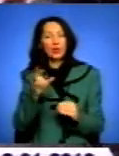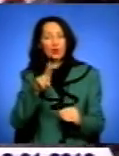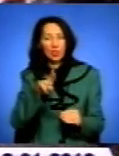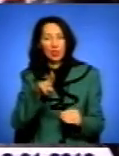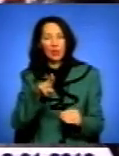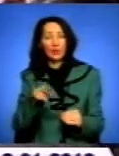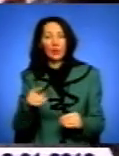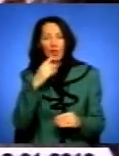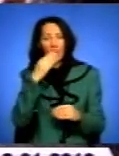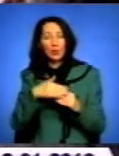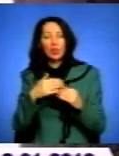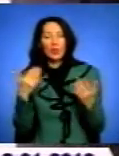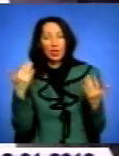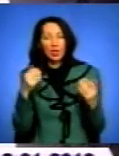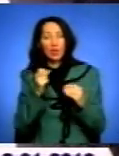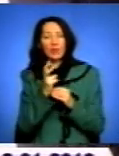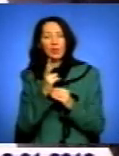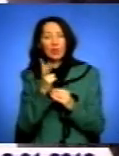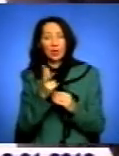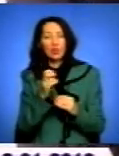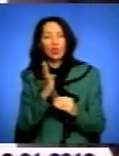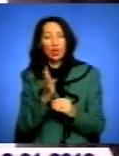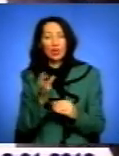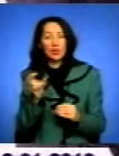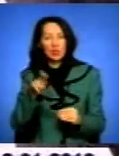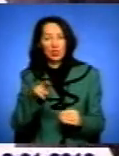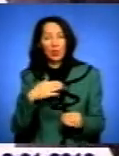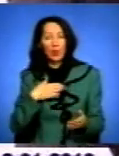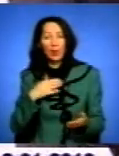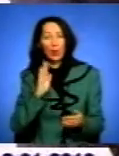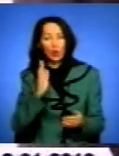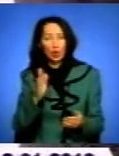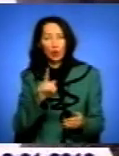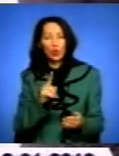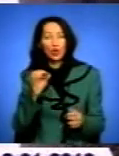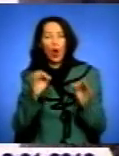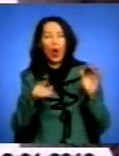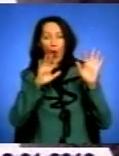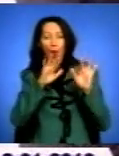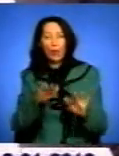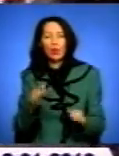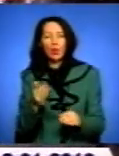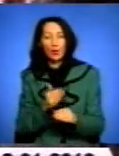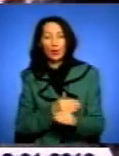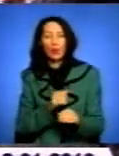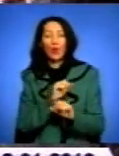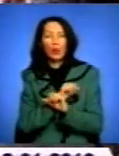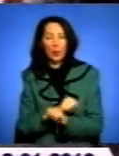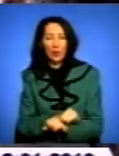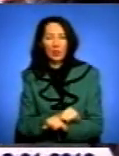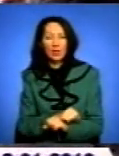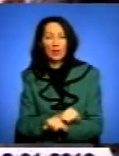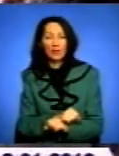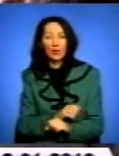на найближчі вихідні, на 12, 13 і на 14 січня, ми прогнозуємо, що опади поступово припиняться або